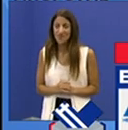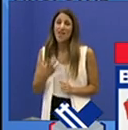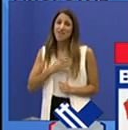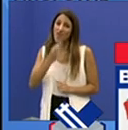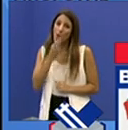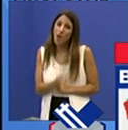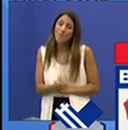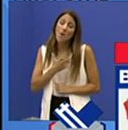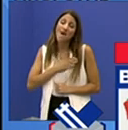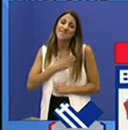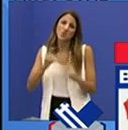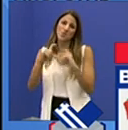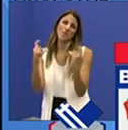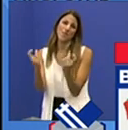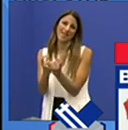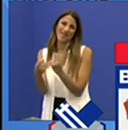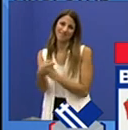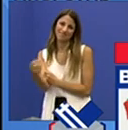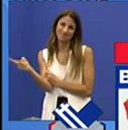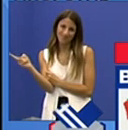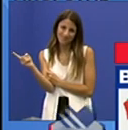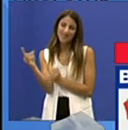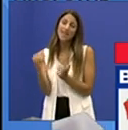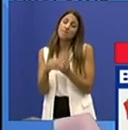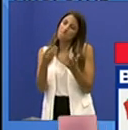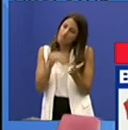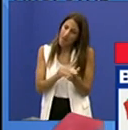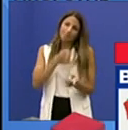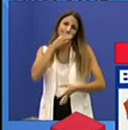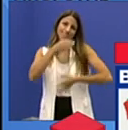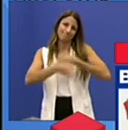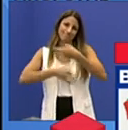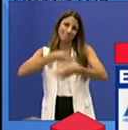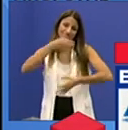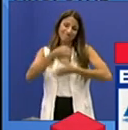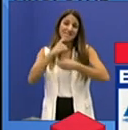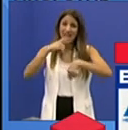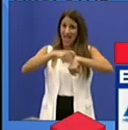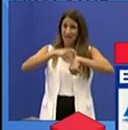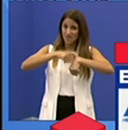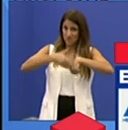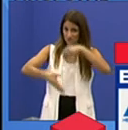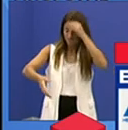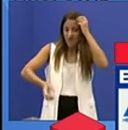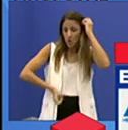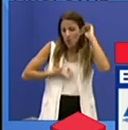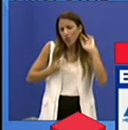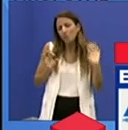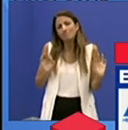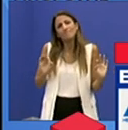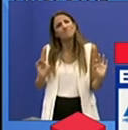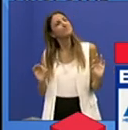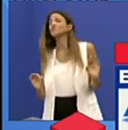ευχαριστήσω από καρδιάς. Και επιτρέψτε να το πω, αυτή την ώρα νιώθω να